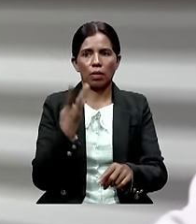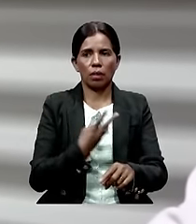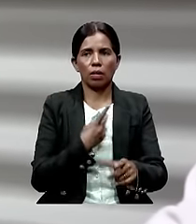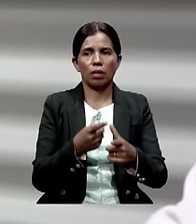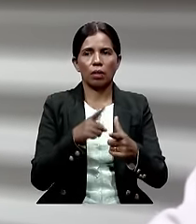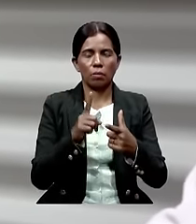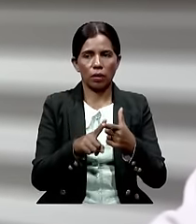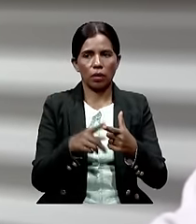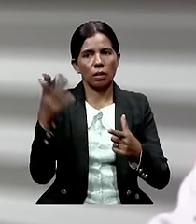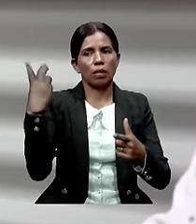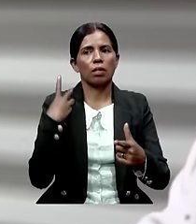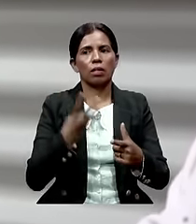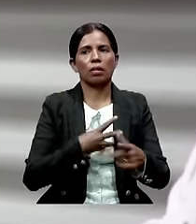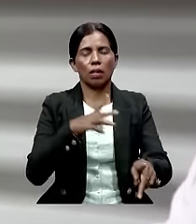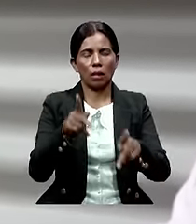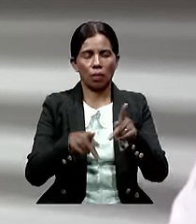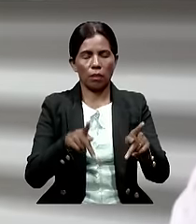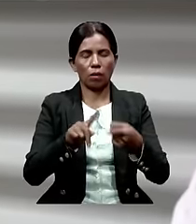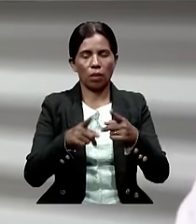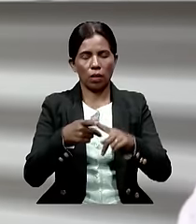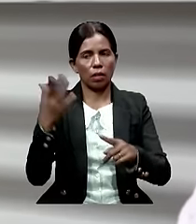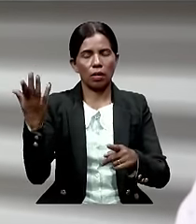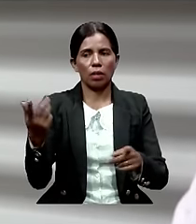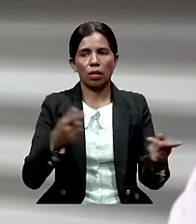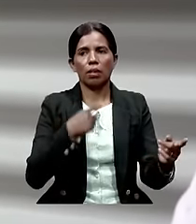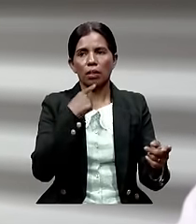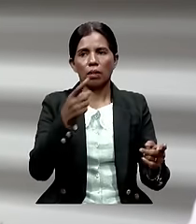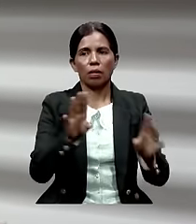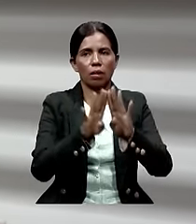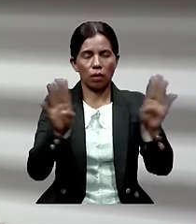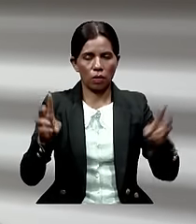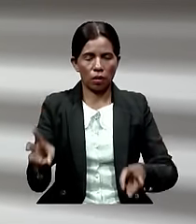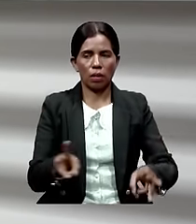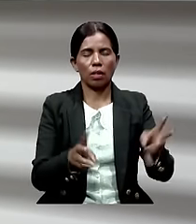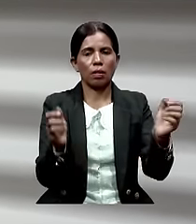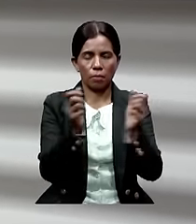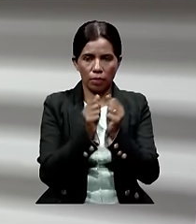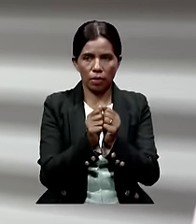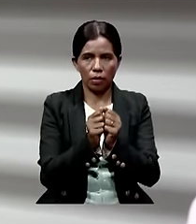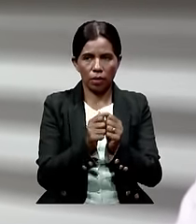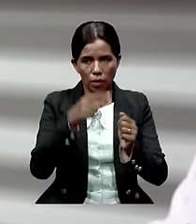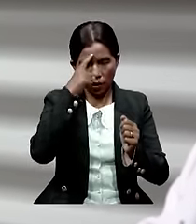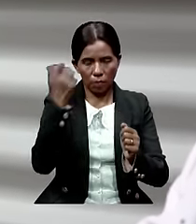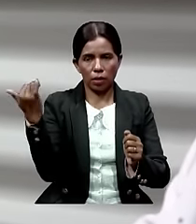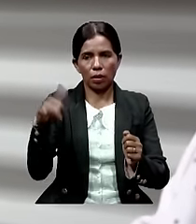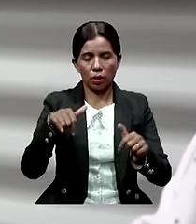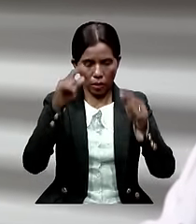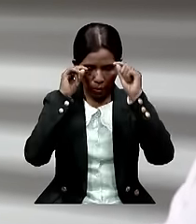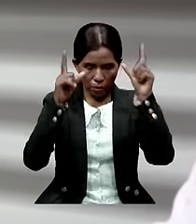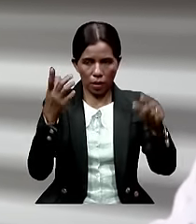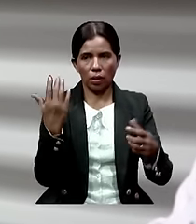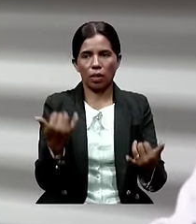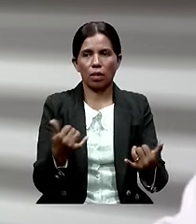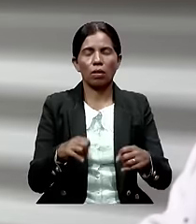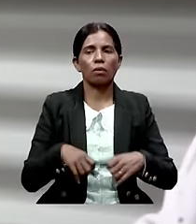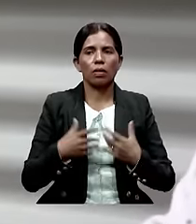ihne ba mos itanya maluk balu makene ba dia imi mari ta sebut tidak loke dalam ba malu tamba ya timur sira mos hatene situasan timur ragora ne